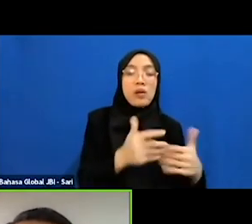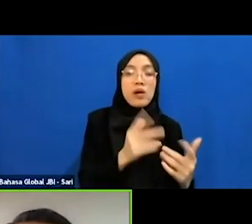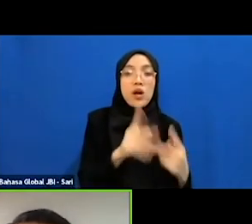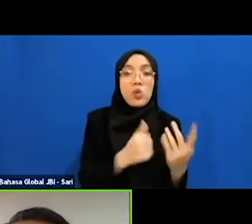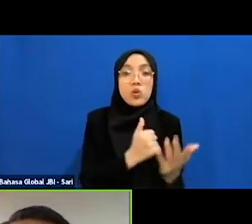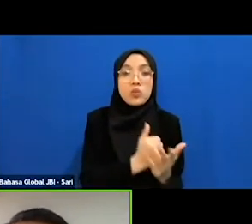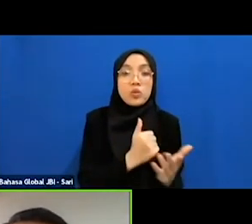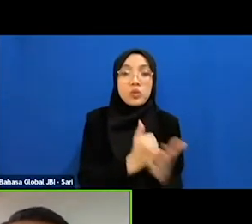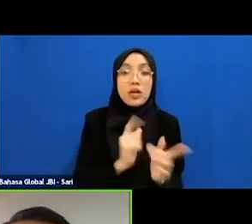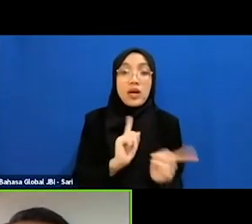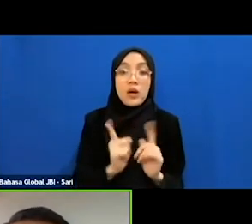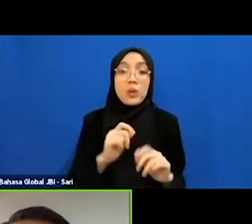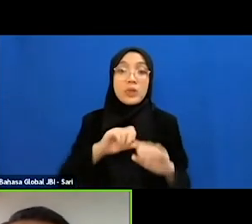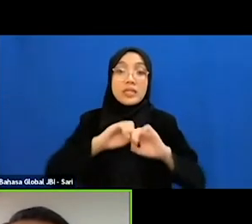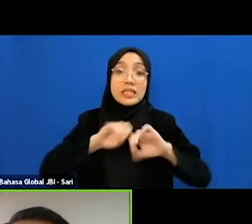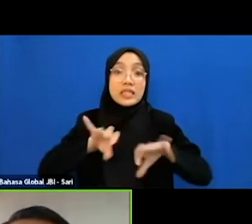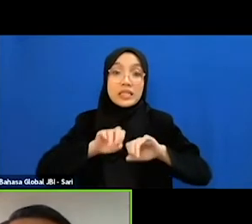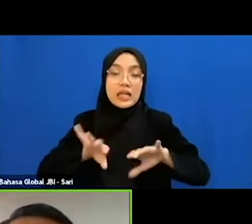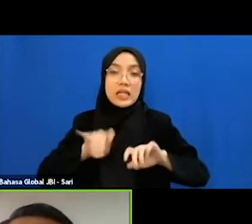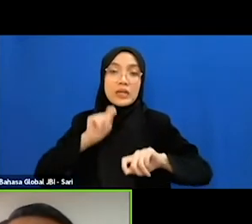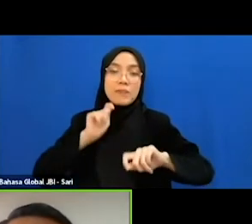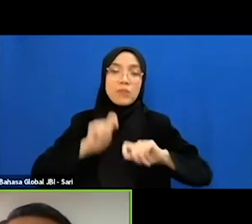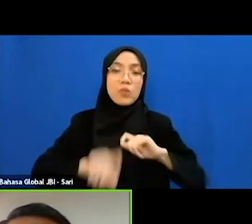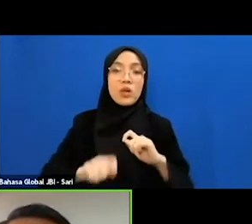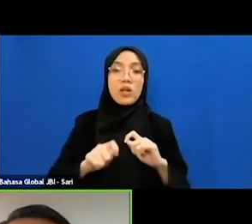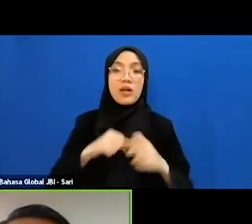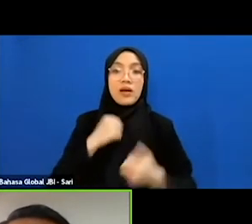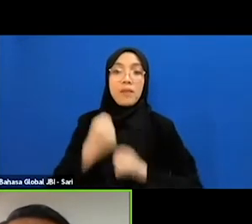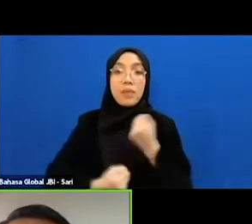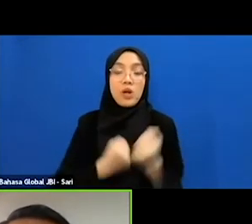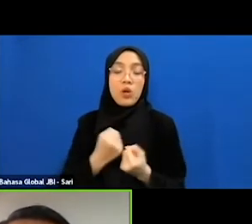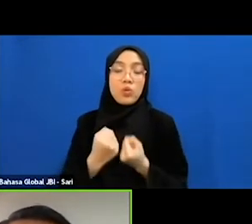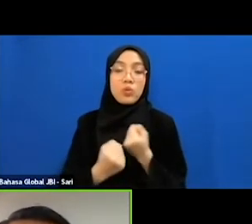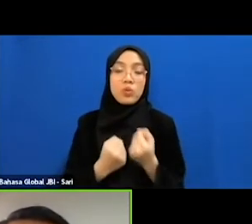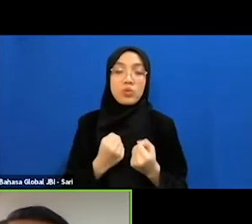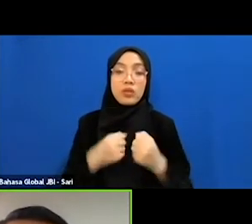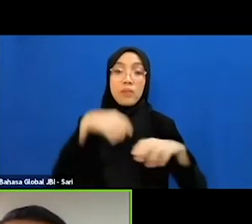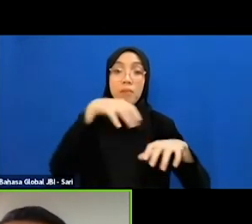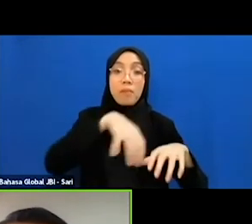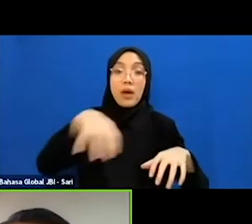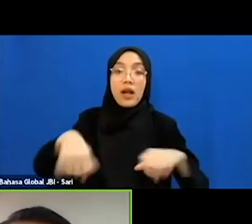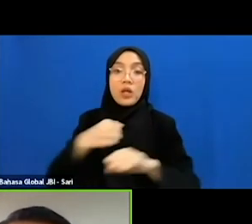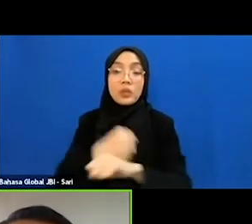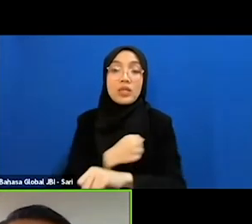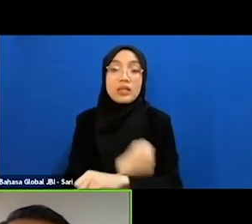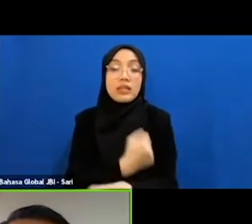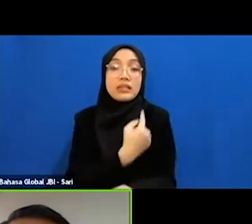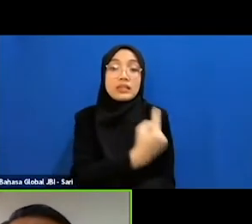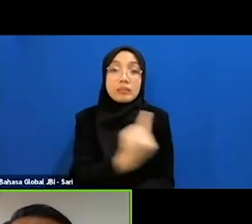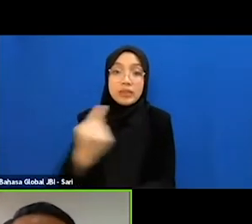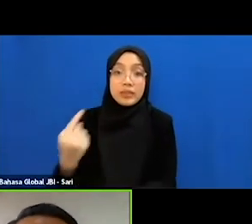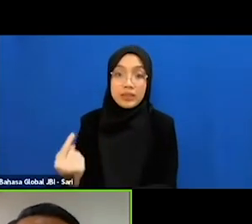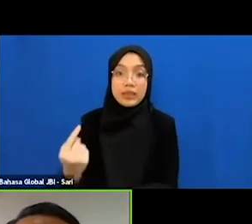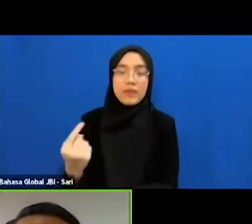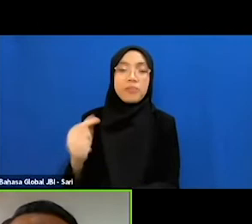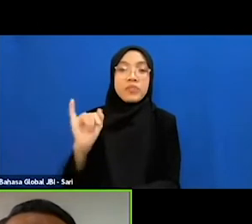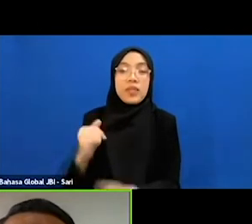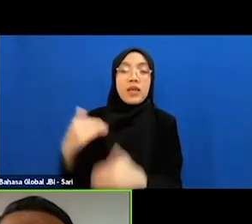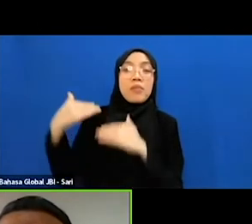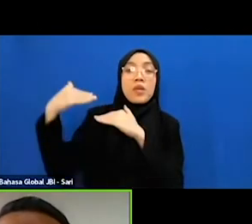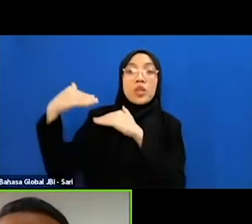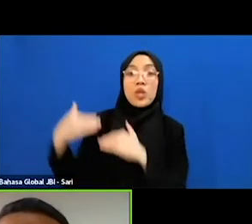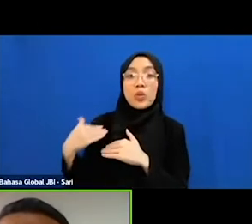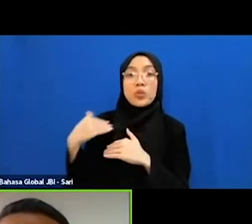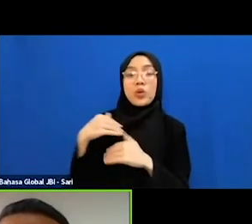kalau iklan itu dibuat oleh si pelaku usaha barang atau jasa sendiri maka yang bertanggung jawab